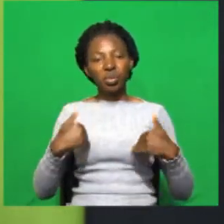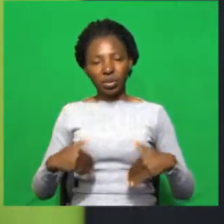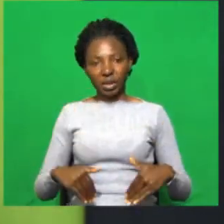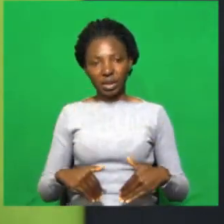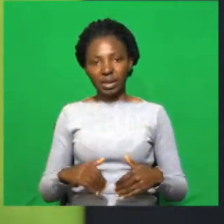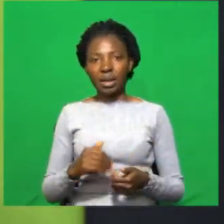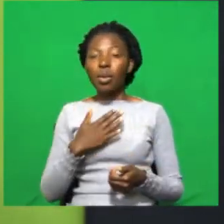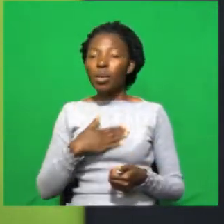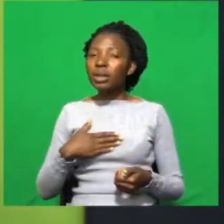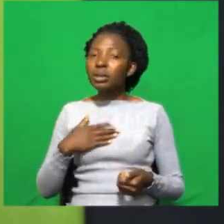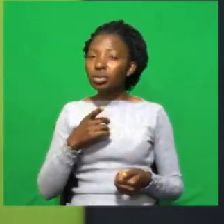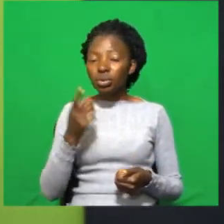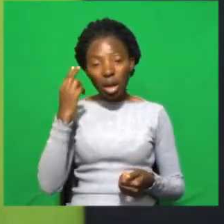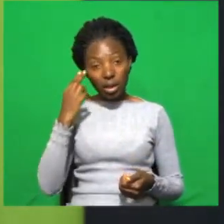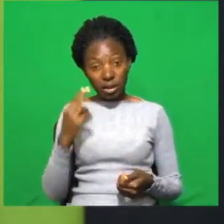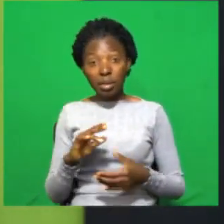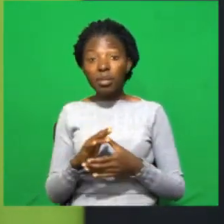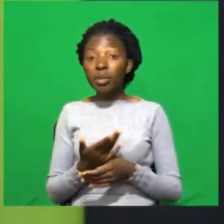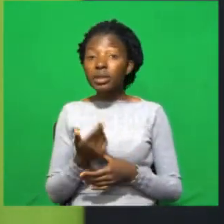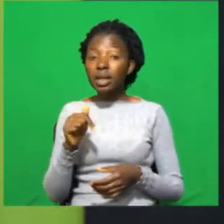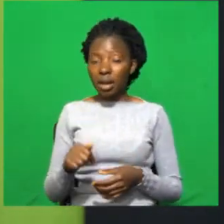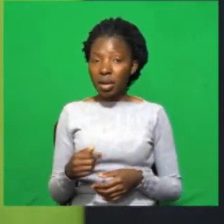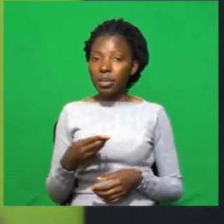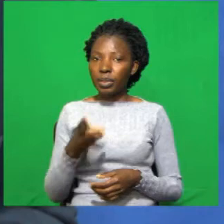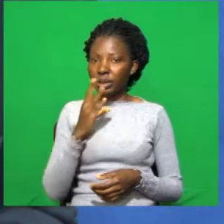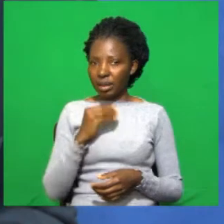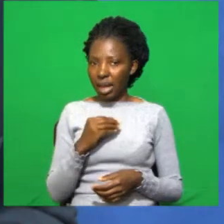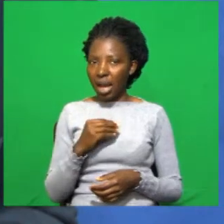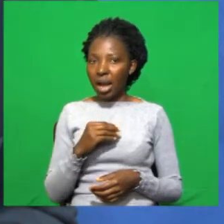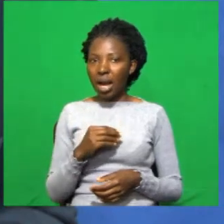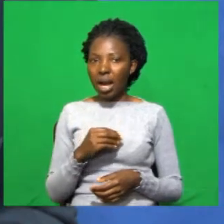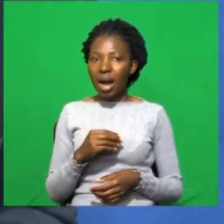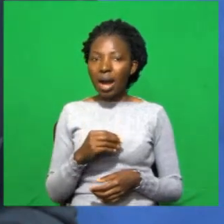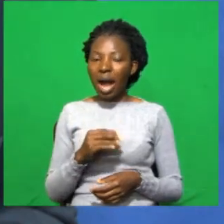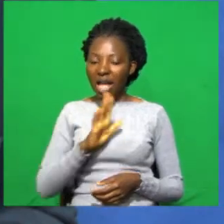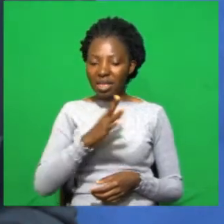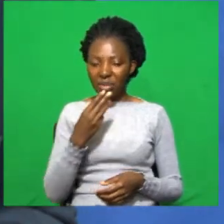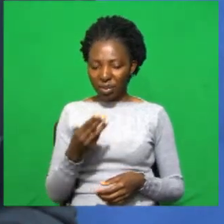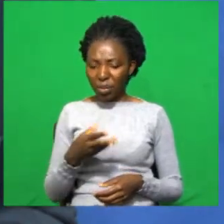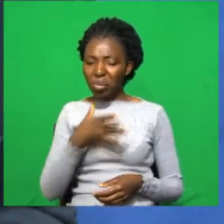Sei ndoda kuti pakoshe pasitaka? Ndo panobva pfungwa yekuti tichangokaruka tashaya vanhu